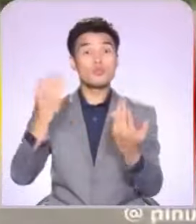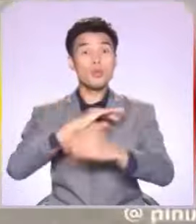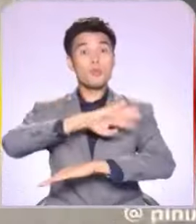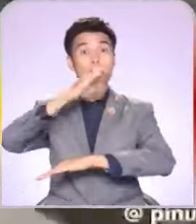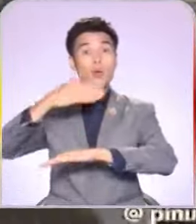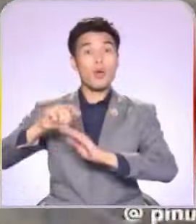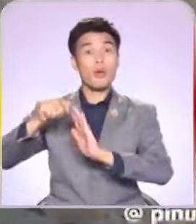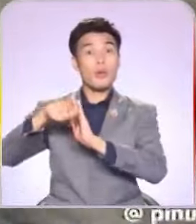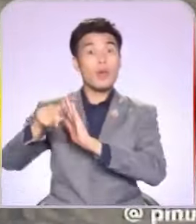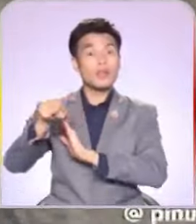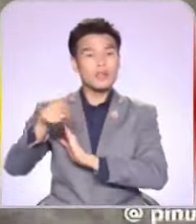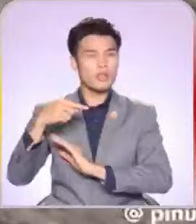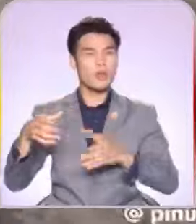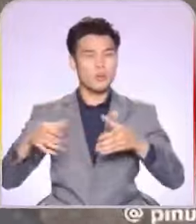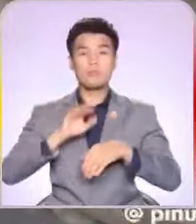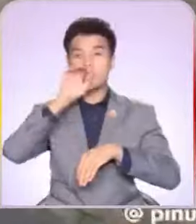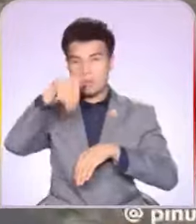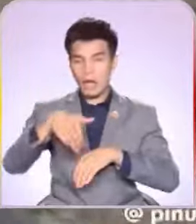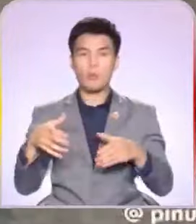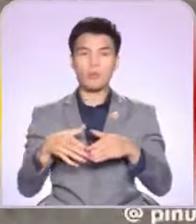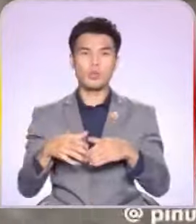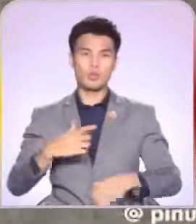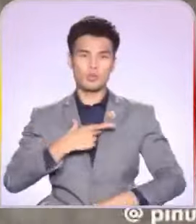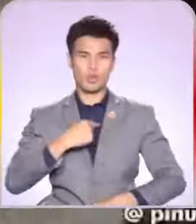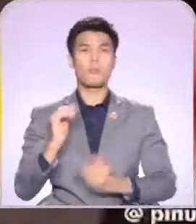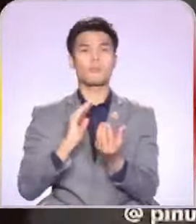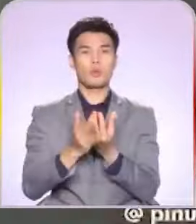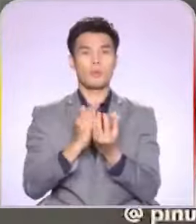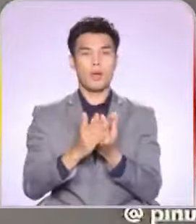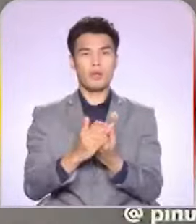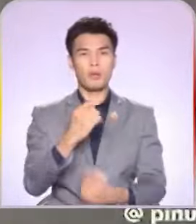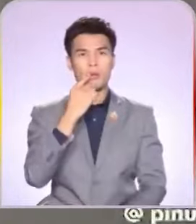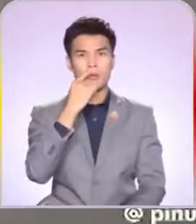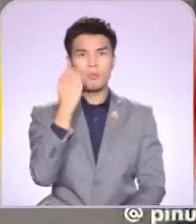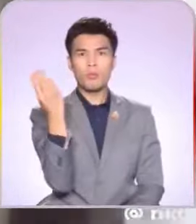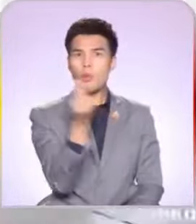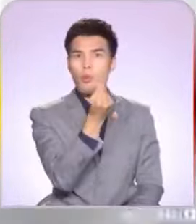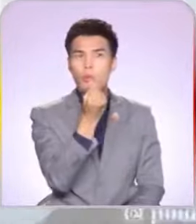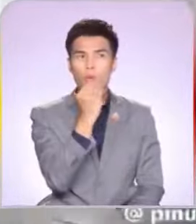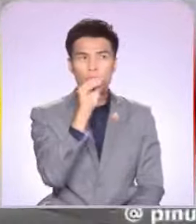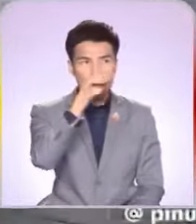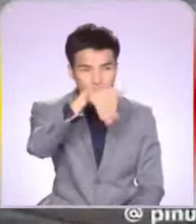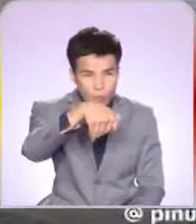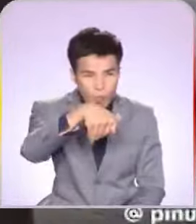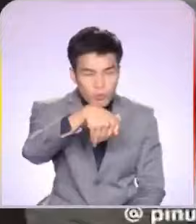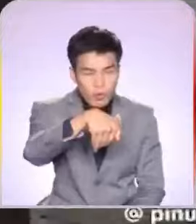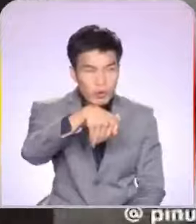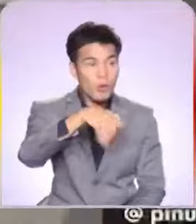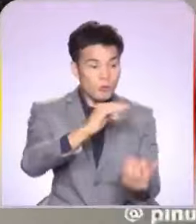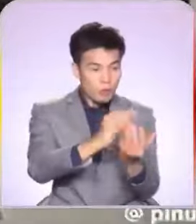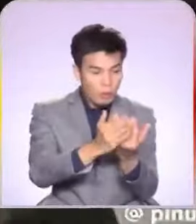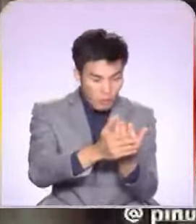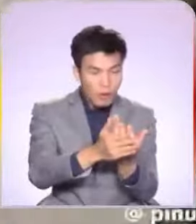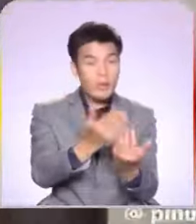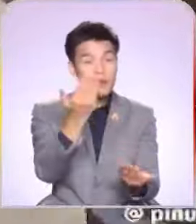ใหญ่บอกว่าจริงๆแก๊งนี้อย่างที่บอกแล้วค่ะชื่อแก๊งผลไม้เนี่ยคือจมูกดีมากๆเหมือนที่ที่ผมบอกเพราะฉะนั้นไม่ว่าจะเป็นผลไม้นะ